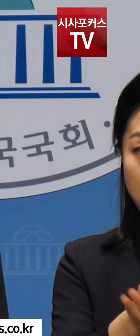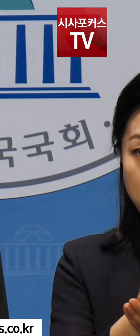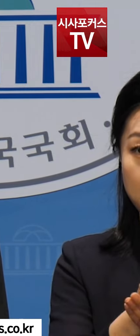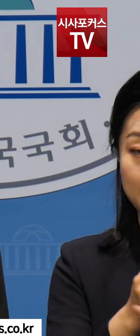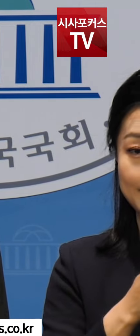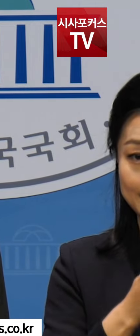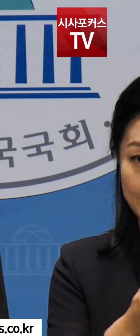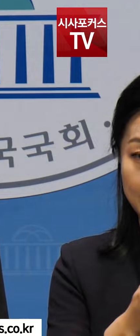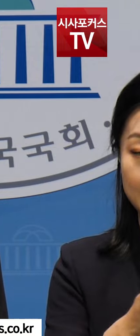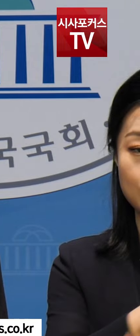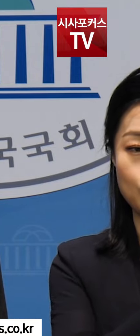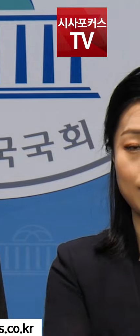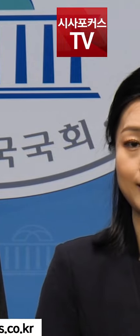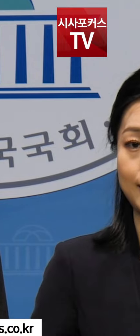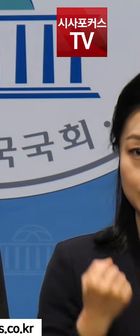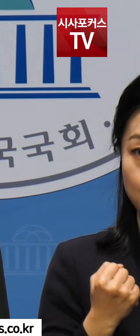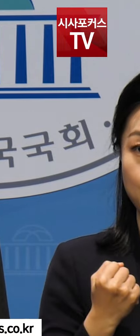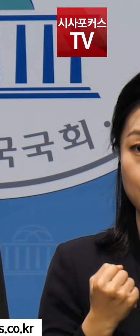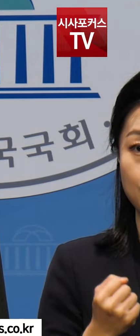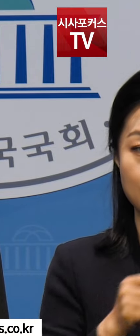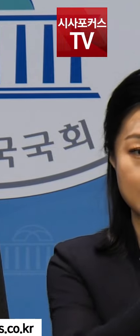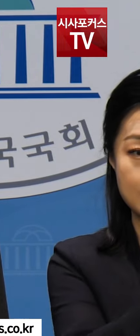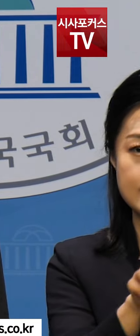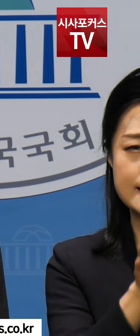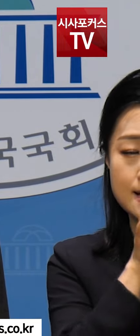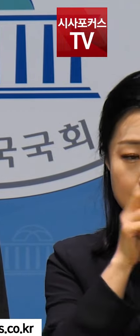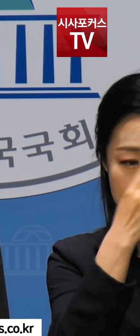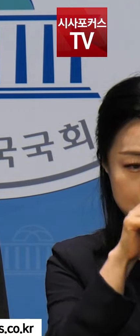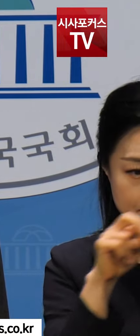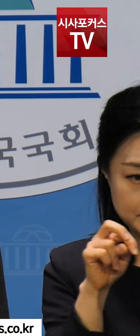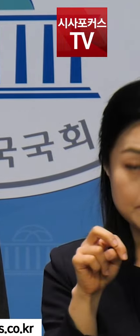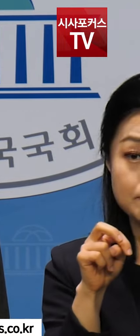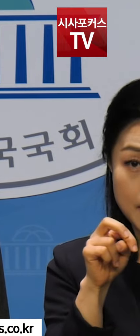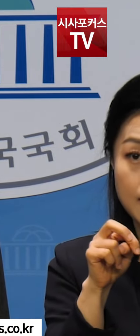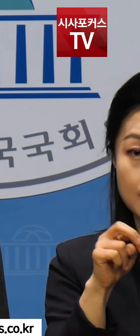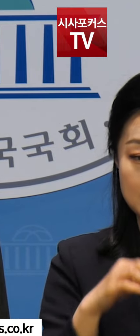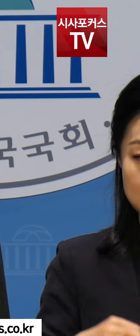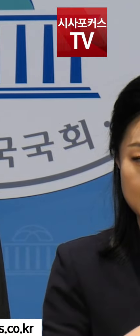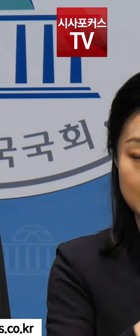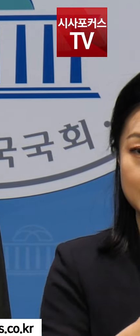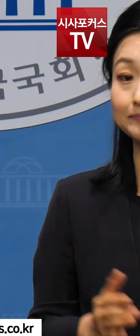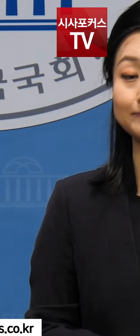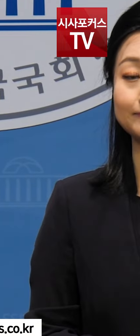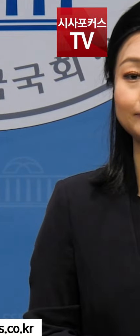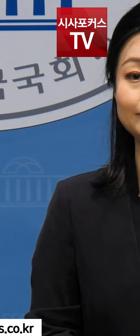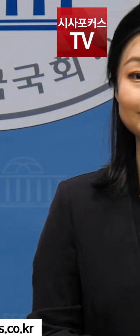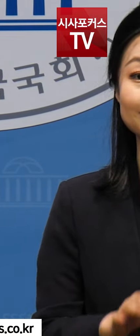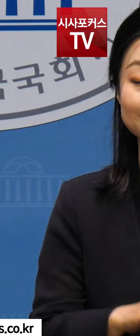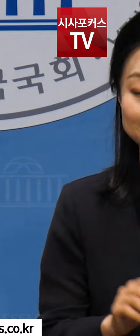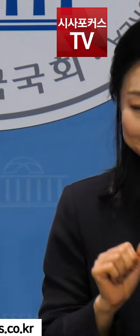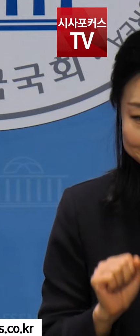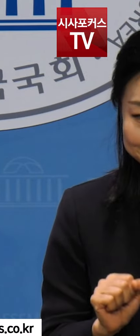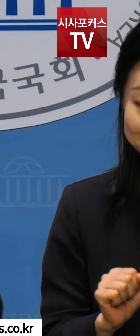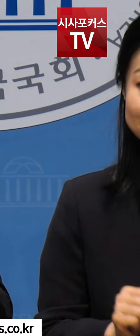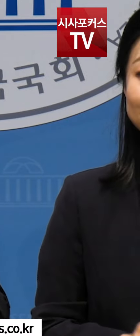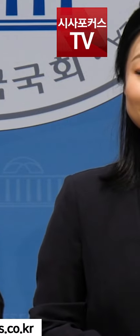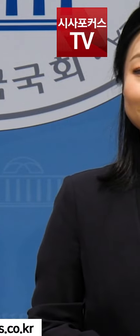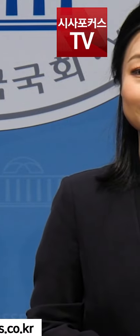법률이 부여한 모든 권능을 다하여 진실을 밝히고 불의에 맞설 것입니다. 예, 안녕하십니까.